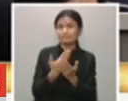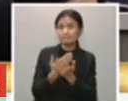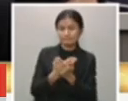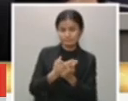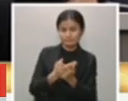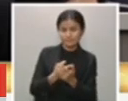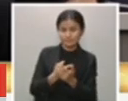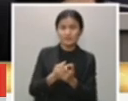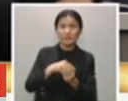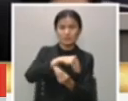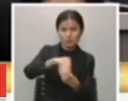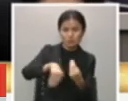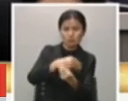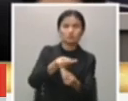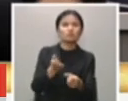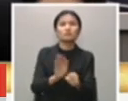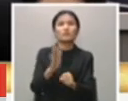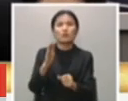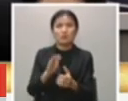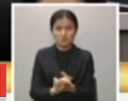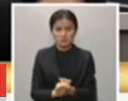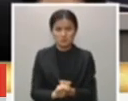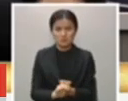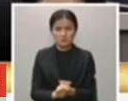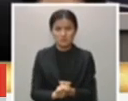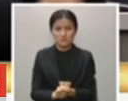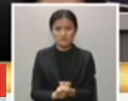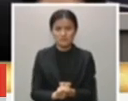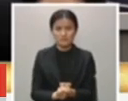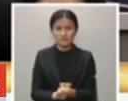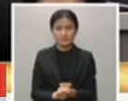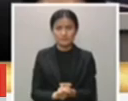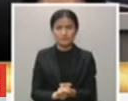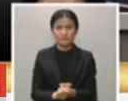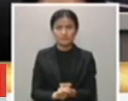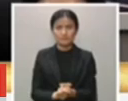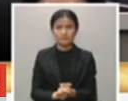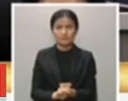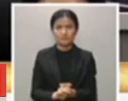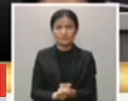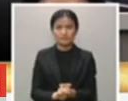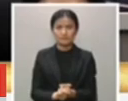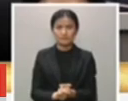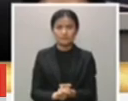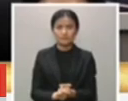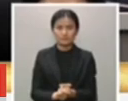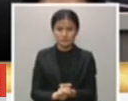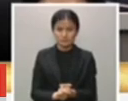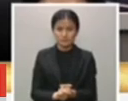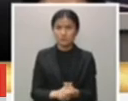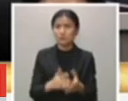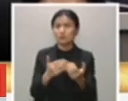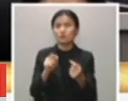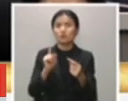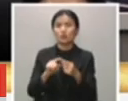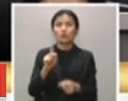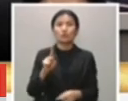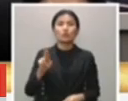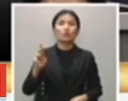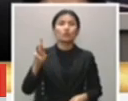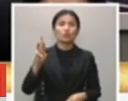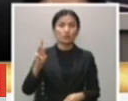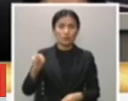งพอเรื่องการจ้างงานผมขอกลับมานิดนึงผมยกเอาตัวเลขข้อมูลสถิติจากกรมโรงงานอุตสาหกรรม